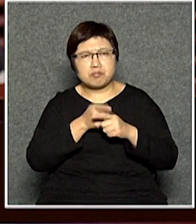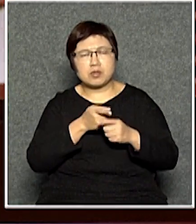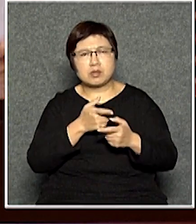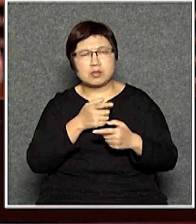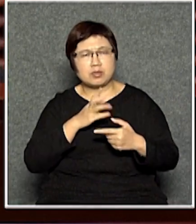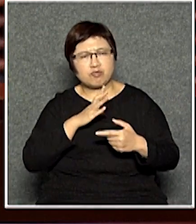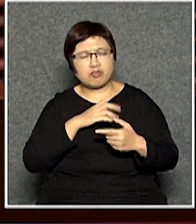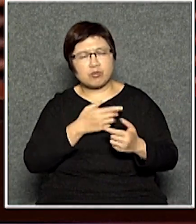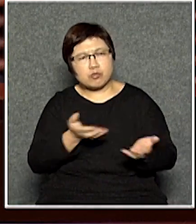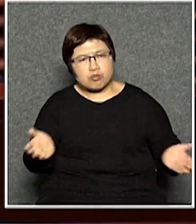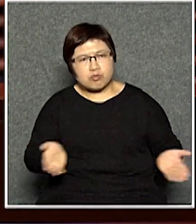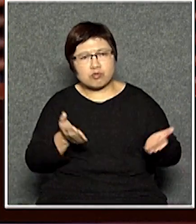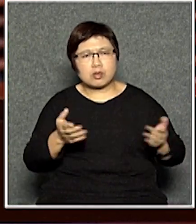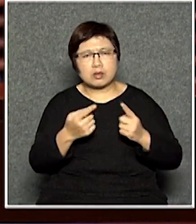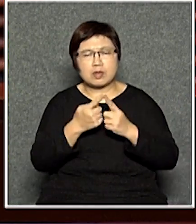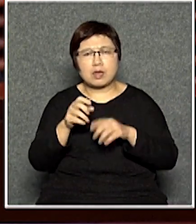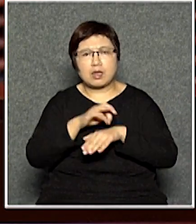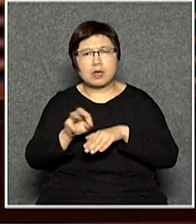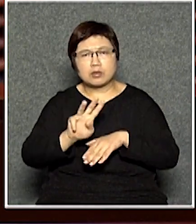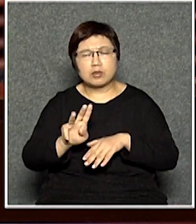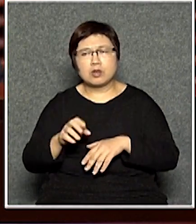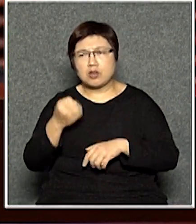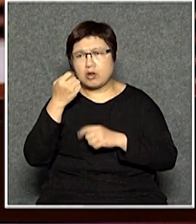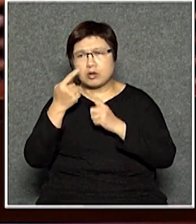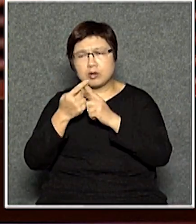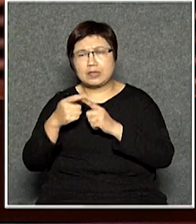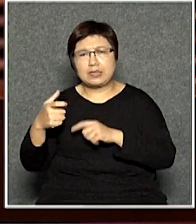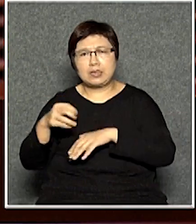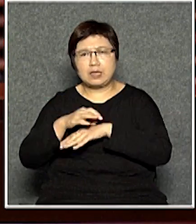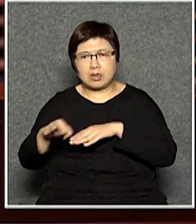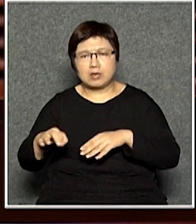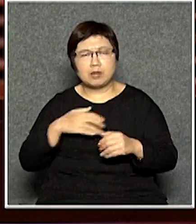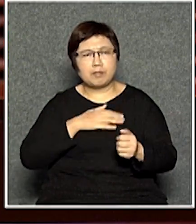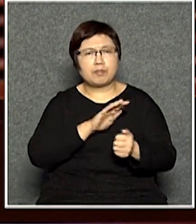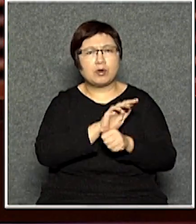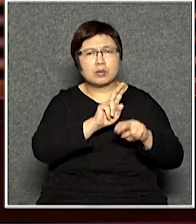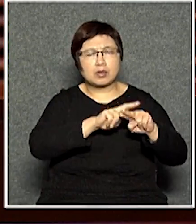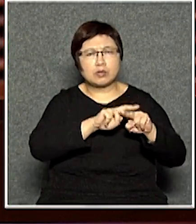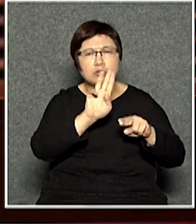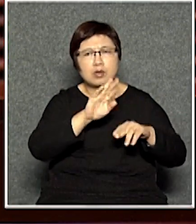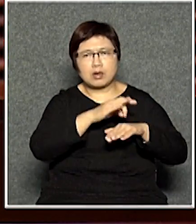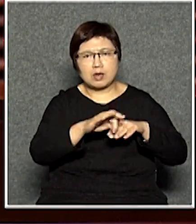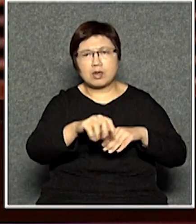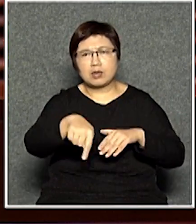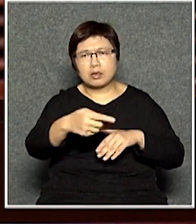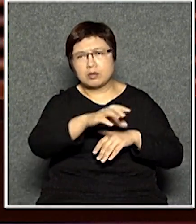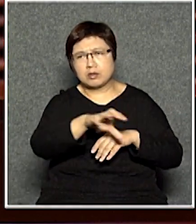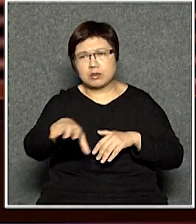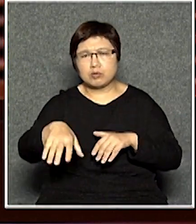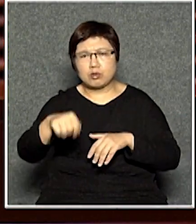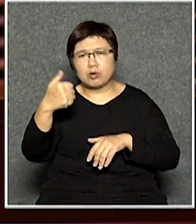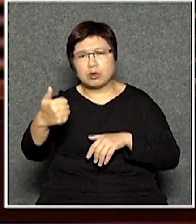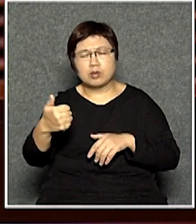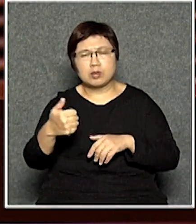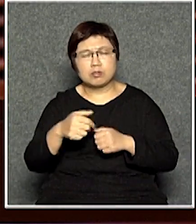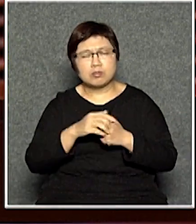民省水的話，不單止省了香港人的荷包，亦都為祖國省回水，讓其他省市可以好好地用，這個不是一